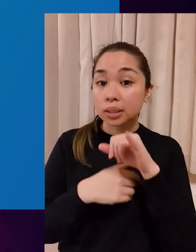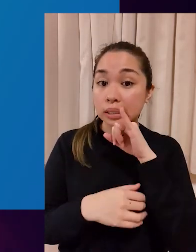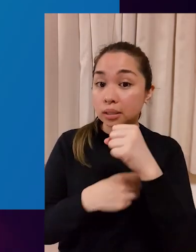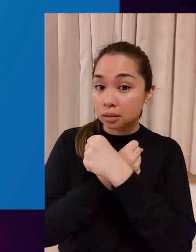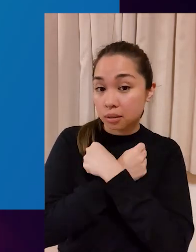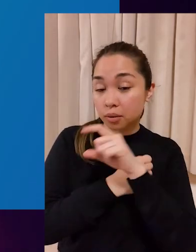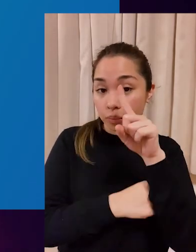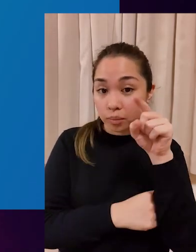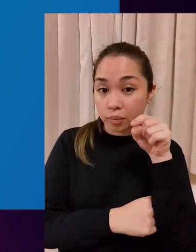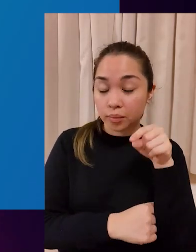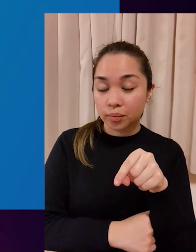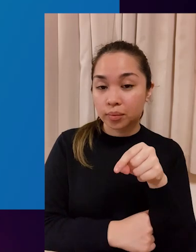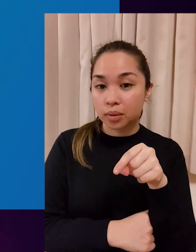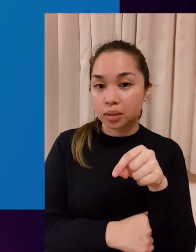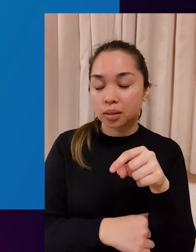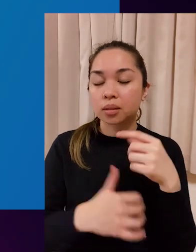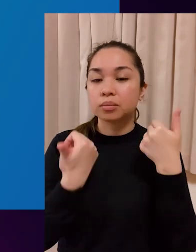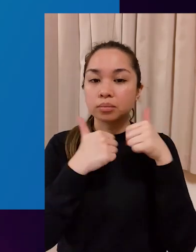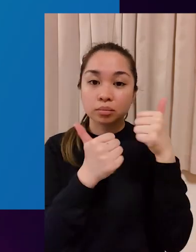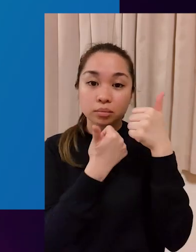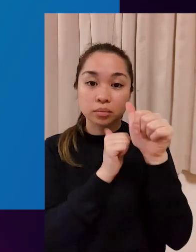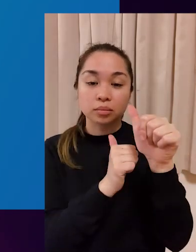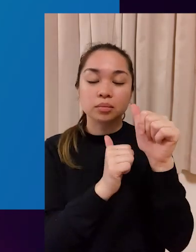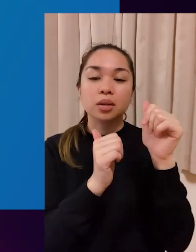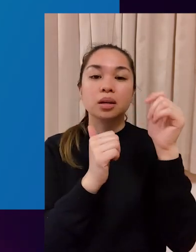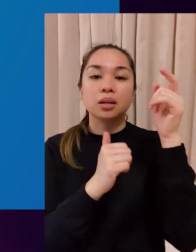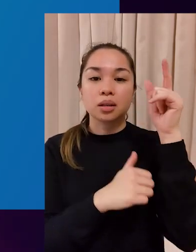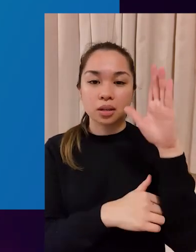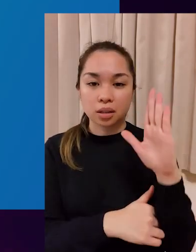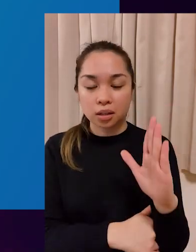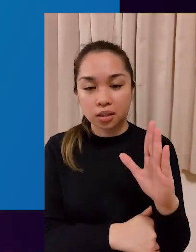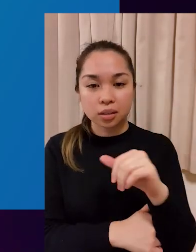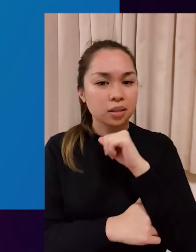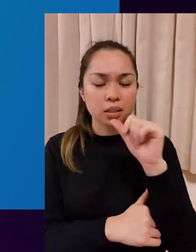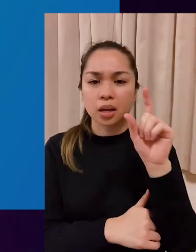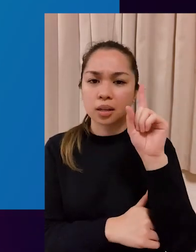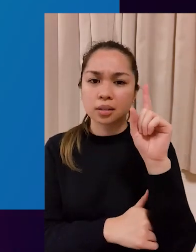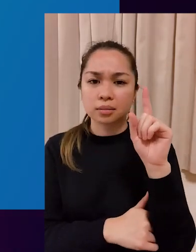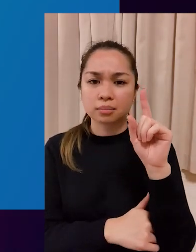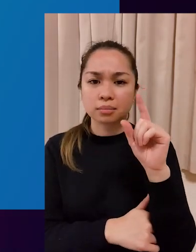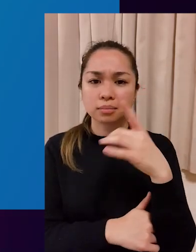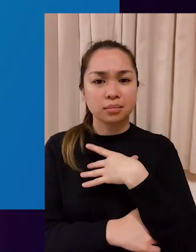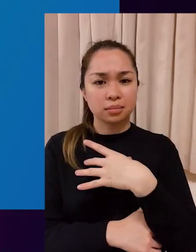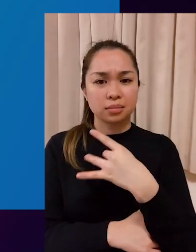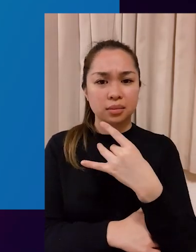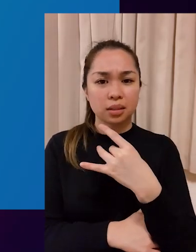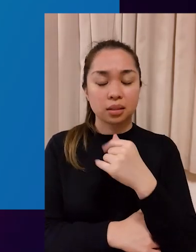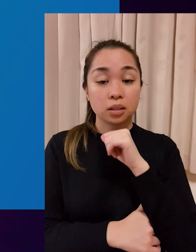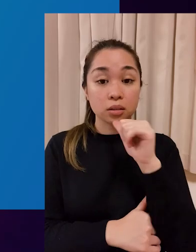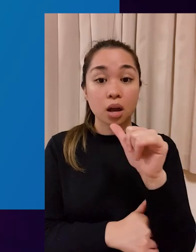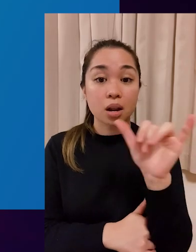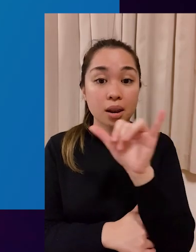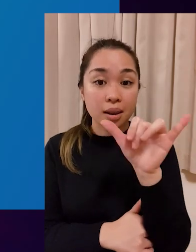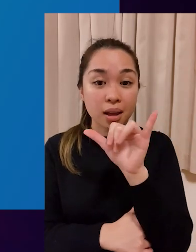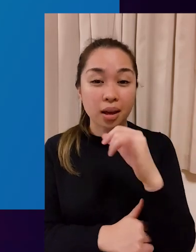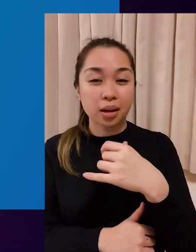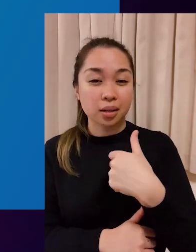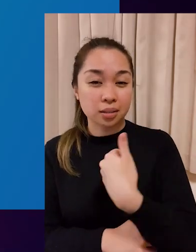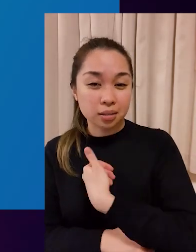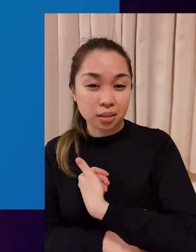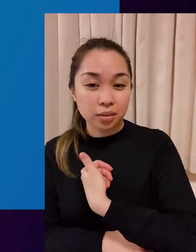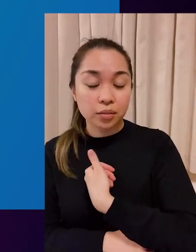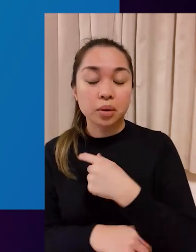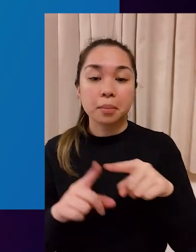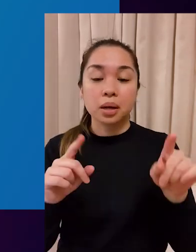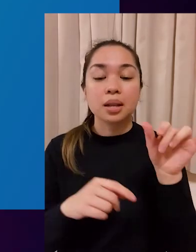ang ating mga sarili, kundi ang pag-ibig na kagaya na ipinakita sa atin ng Diyos. At magagawa lamang po natin